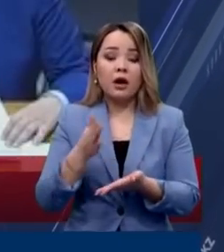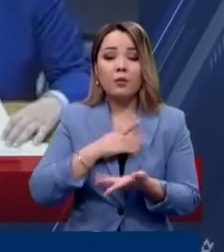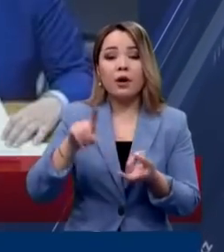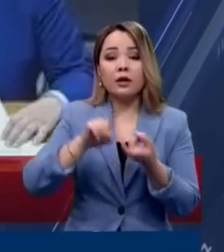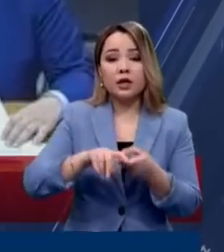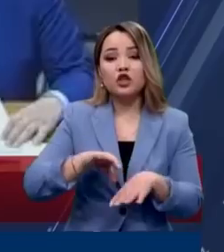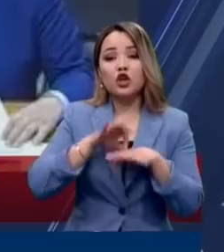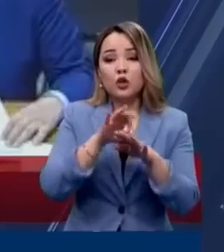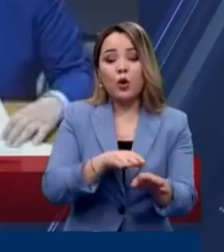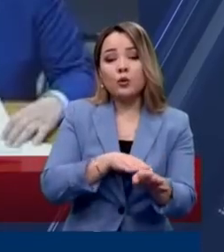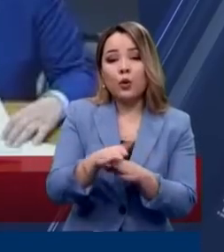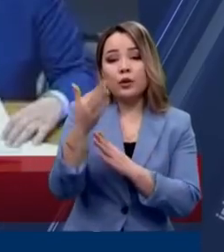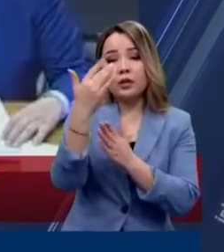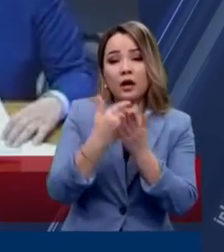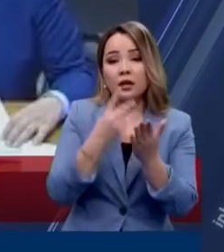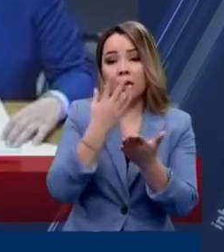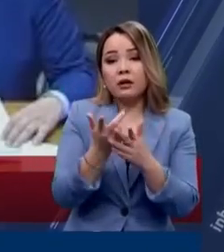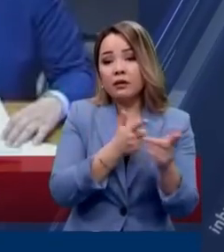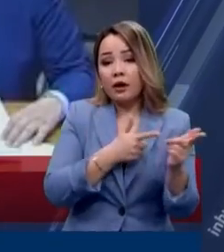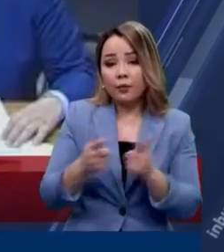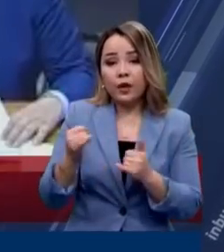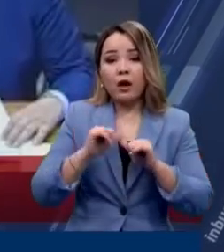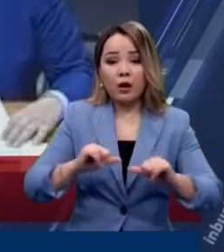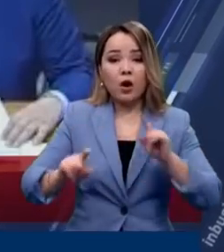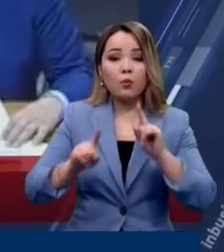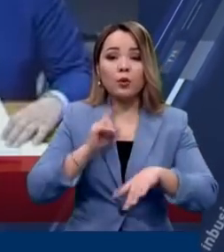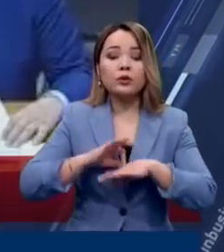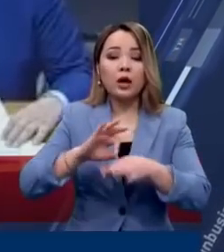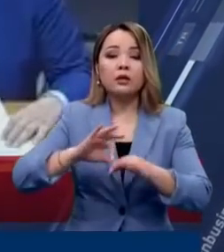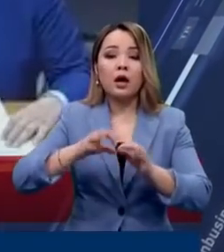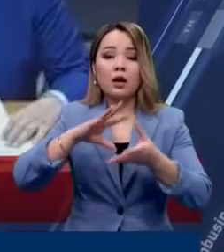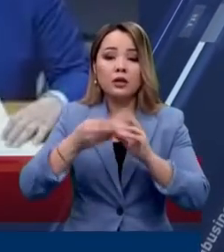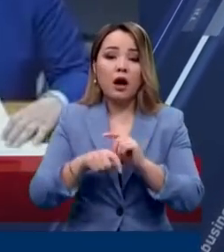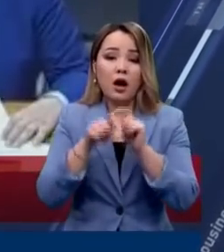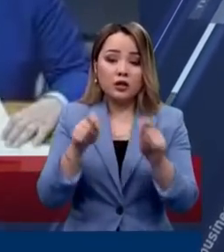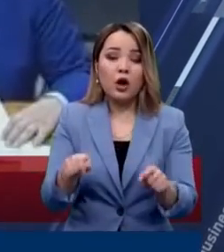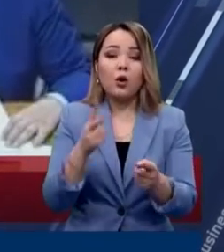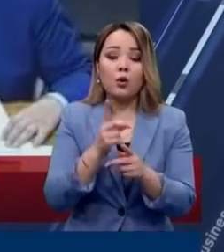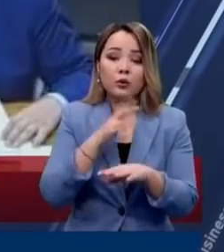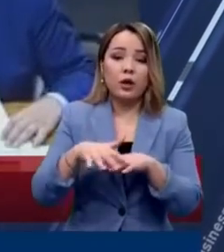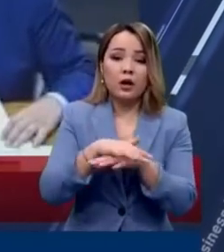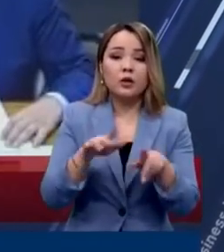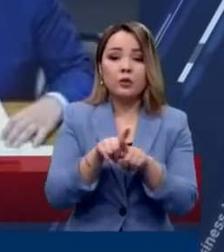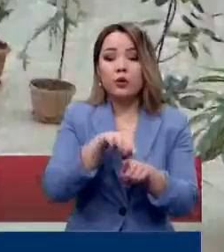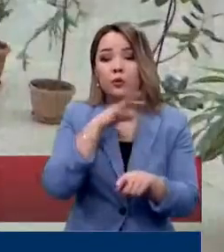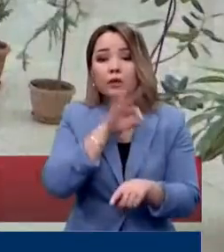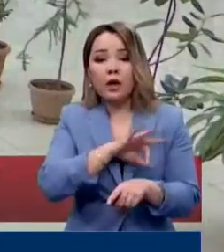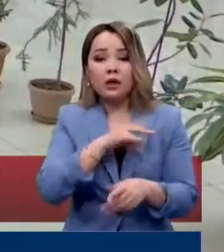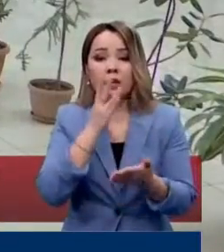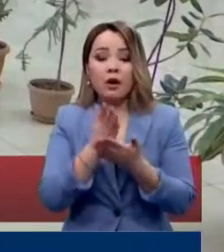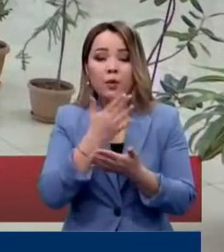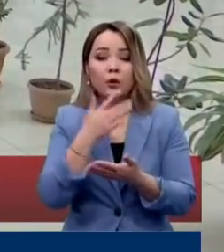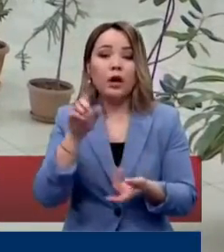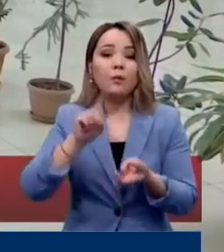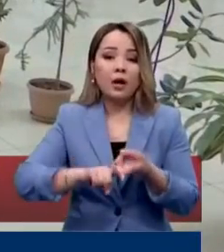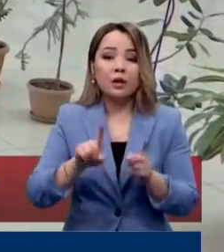қатысатын жеткізушілердің толық тізімін көрсетуге дайынбыз. Комиссия отырыстарының нәтижелері ашық және көпшілікке қол жетімді болады. Ұлттық